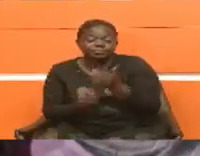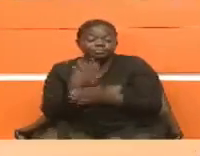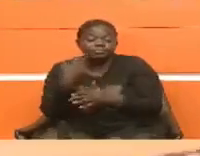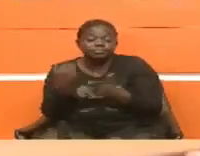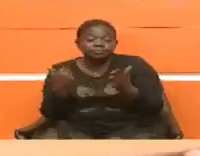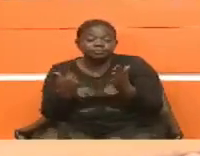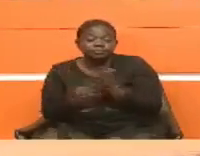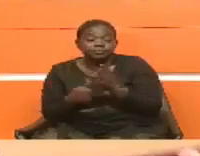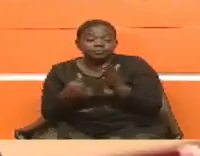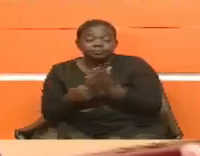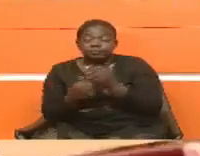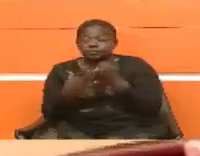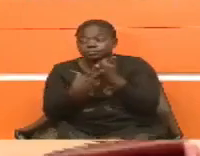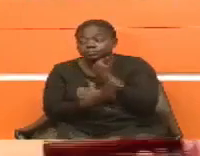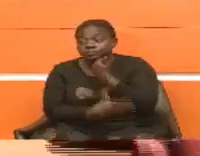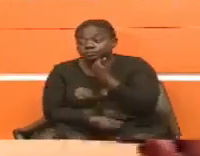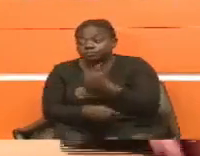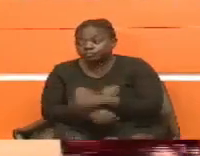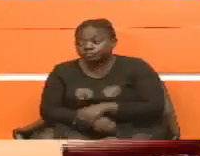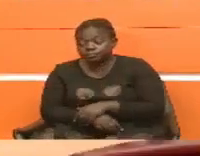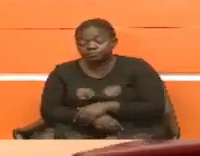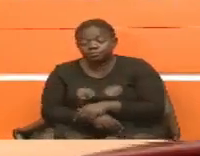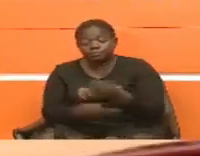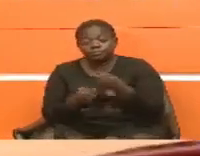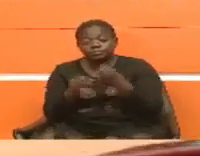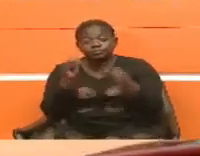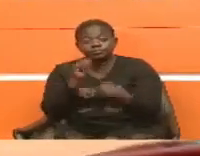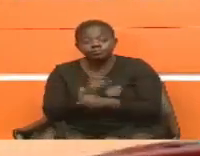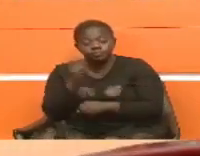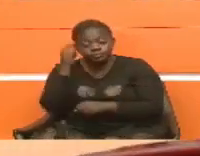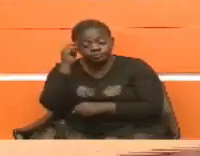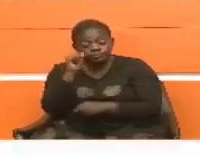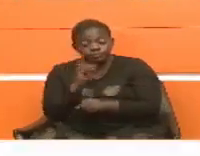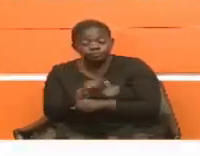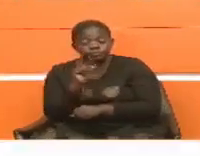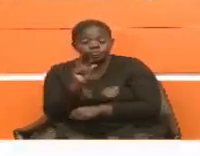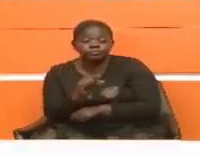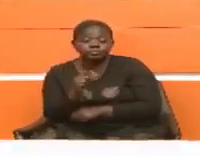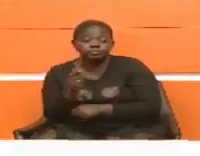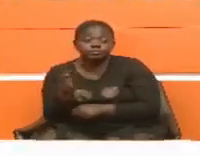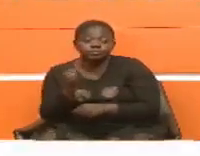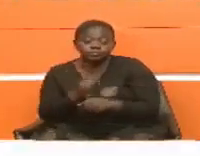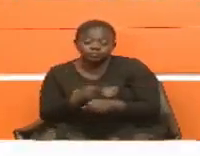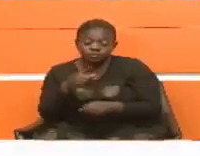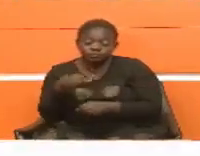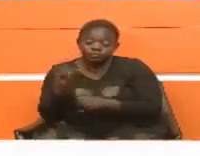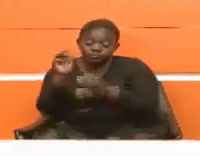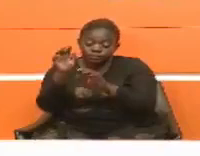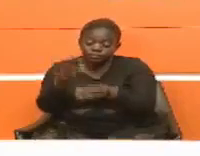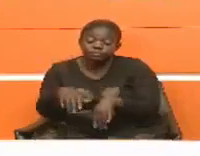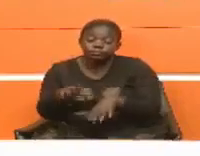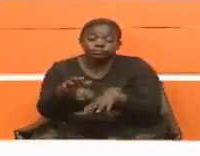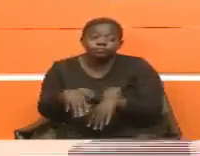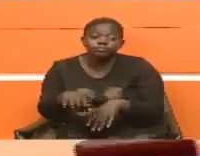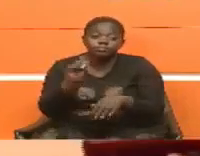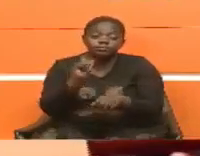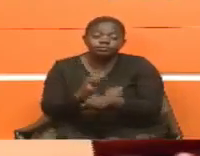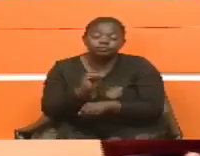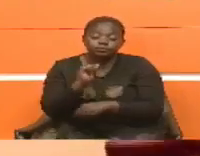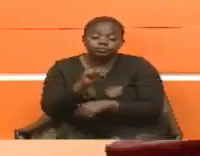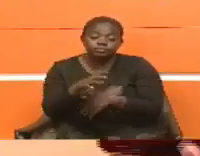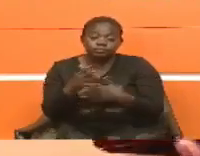nkomaka. Concentration, bangi nnyo tukola emirimu naye tukolakolako katono. Bw'ogenda okulima limira ddala, bw'ogenda okola kikolere